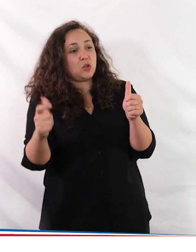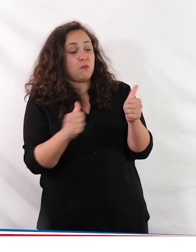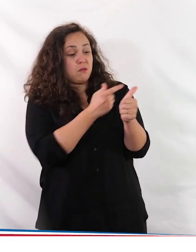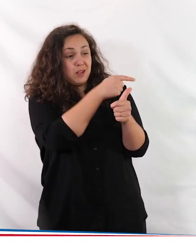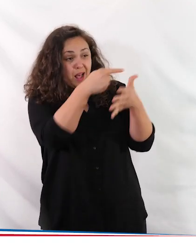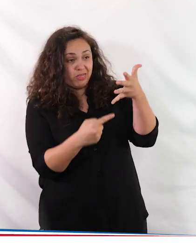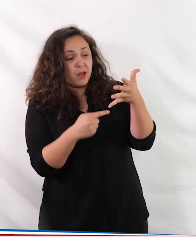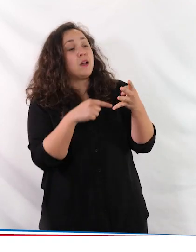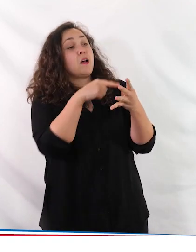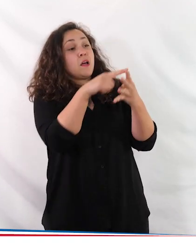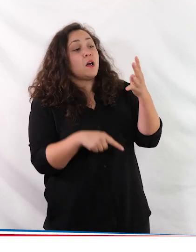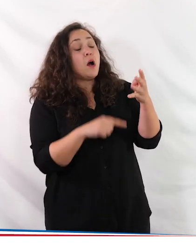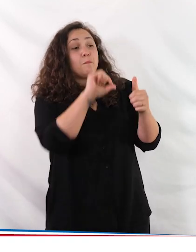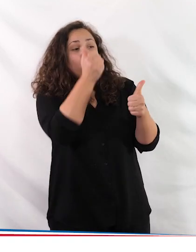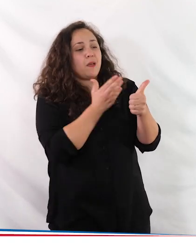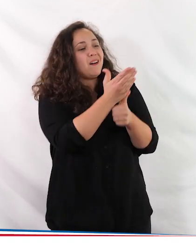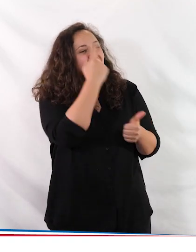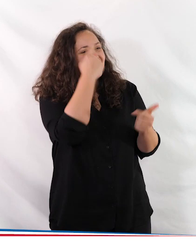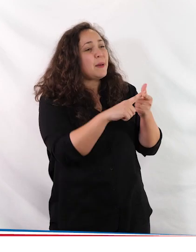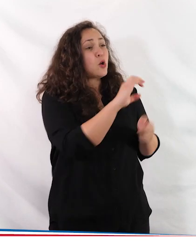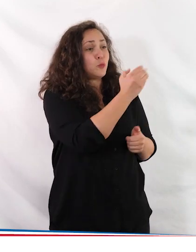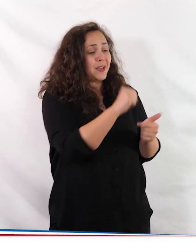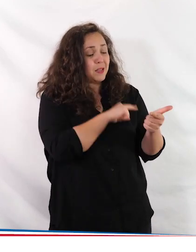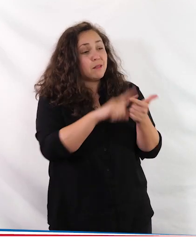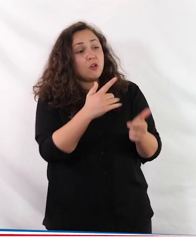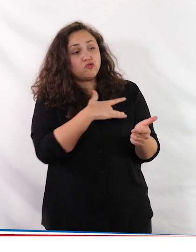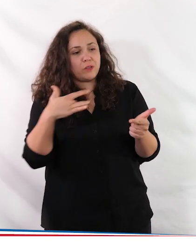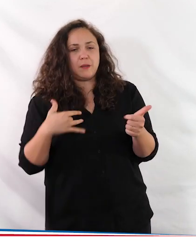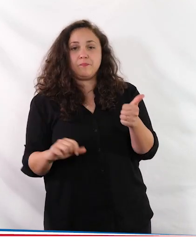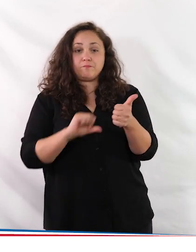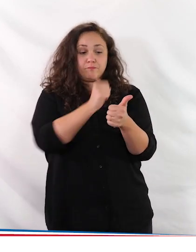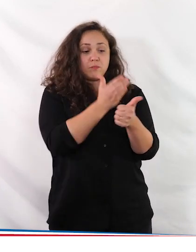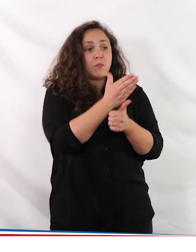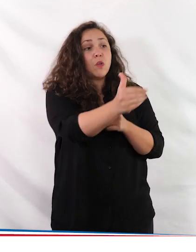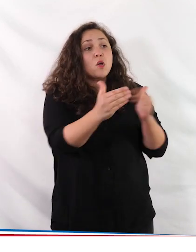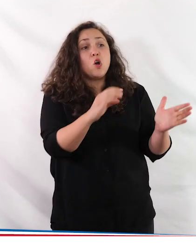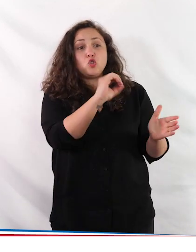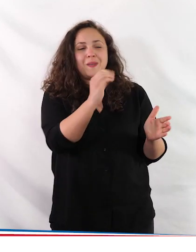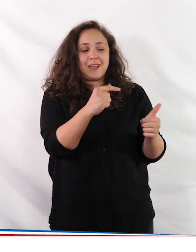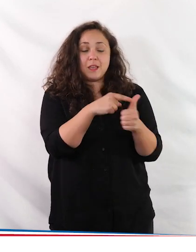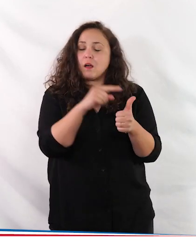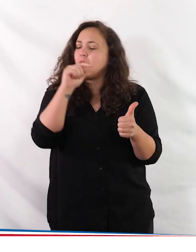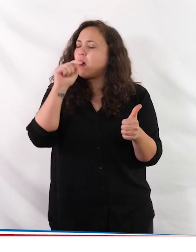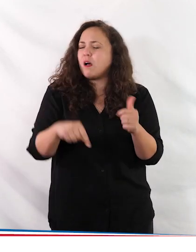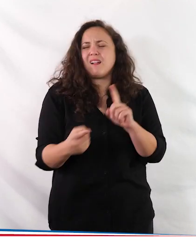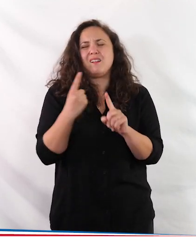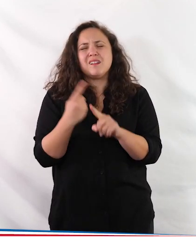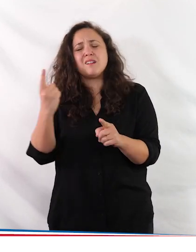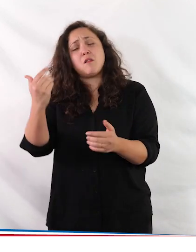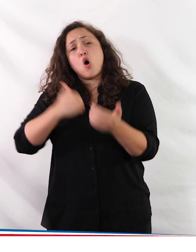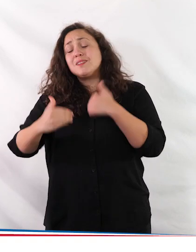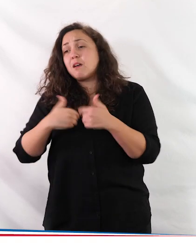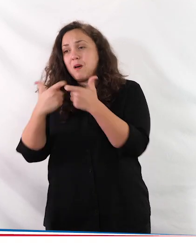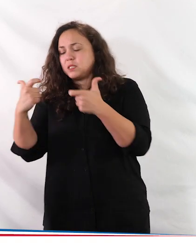de numérique et une sur les questions de santé. Sur les questions de numérique, cette odyssée industrielle devra intégrer